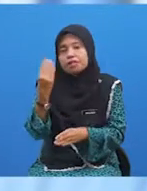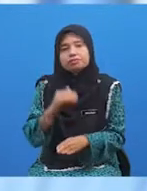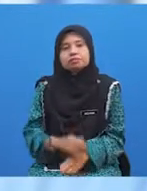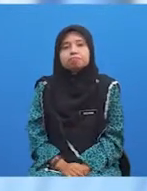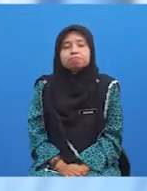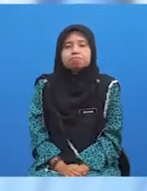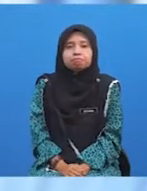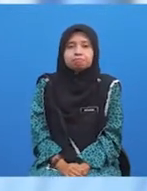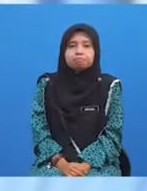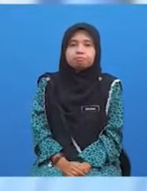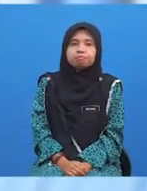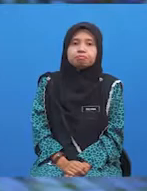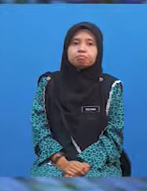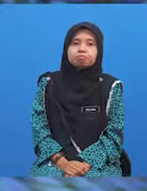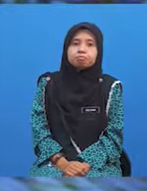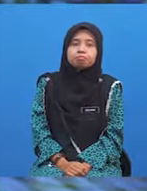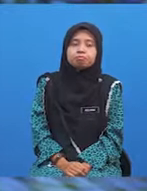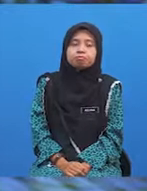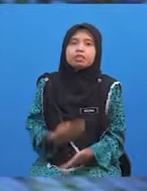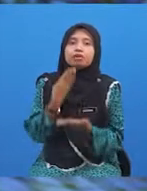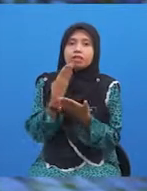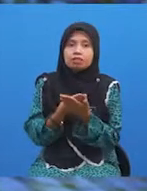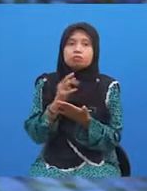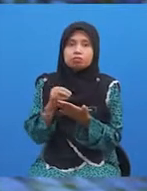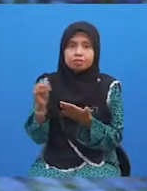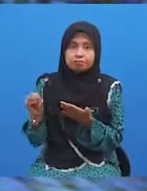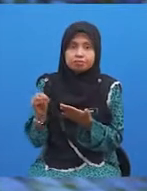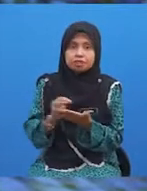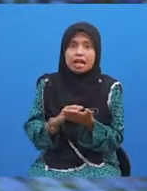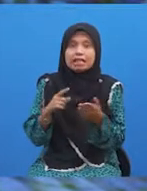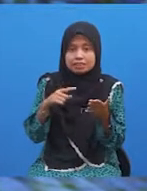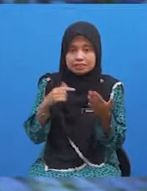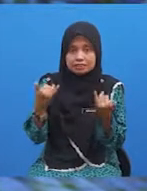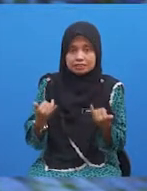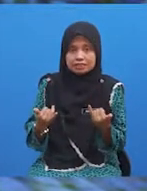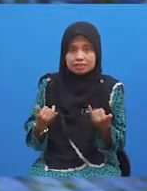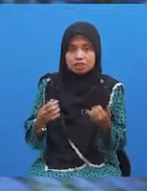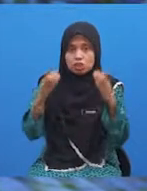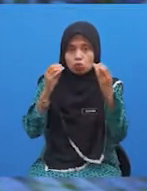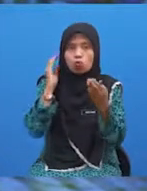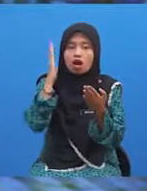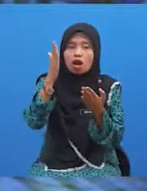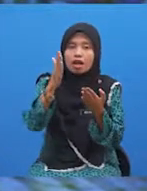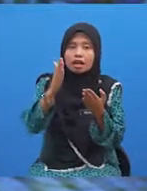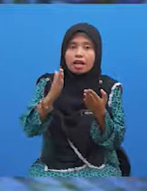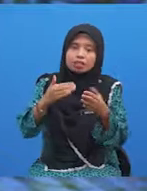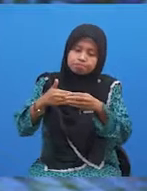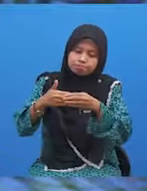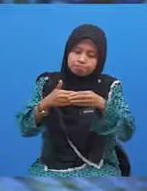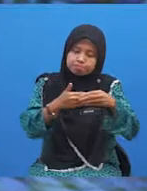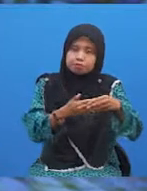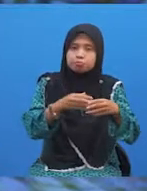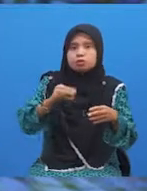yang luar biasa. Baiklah murid-murid, di sini cikgu akan